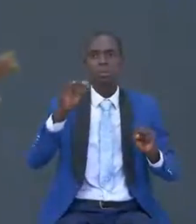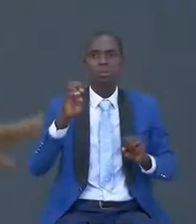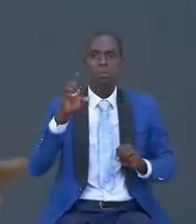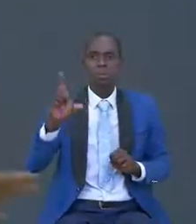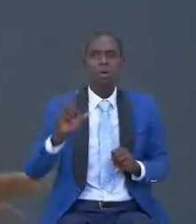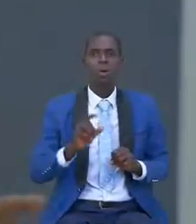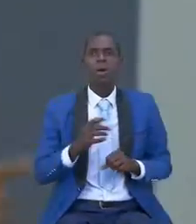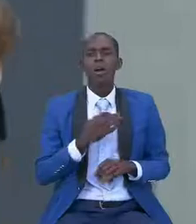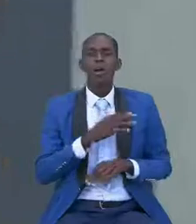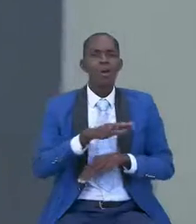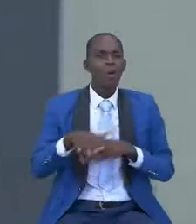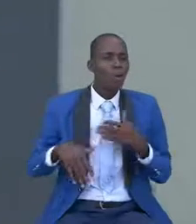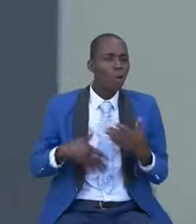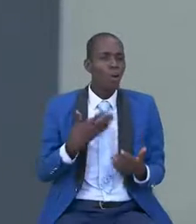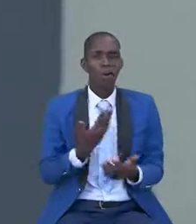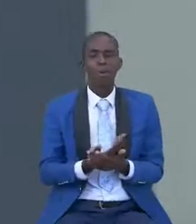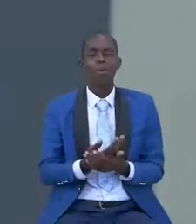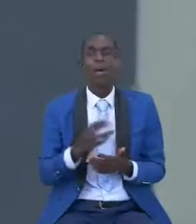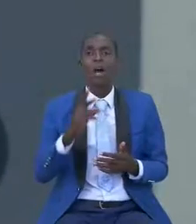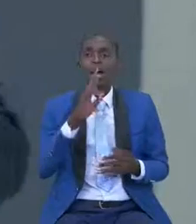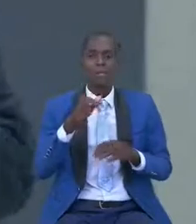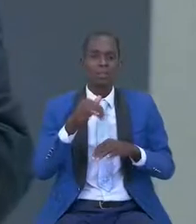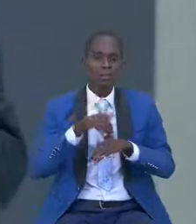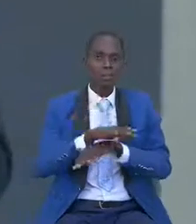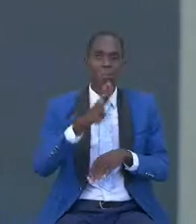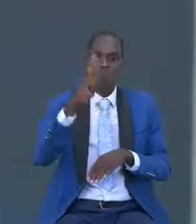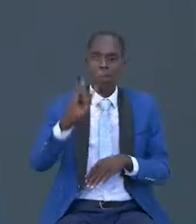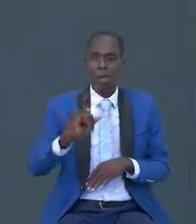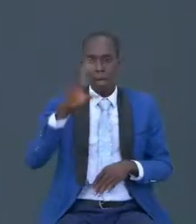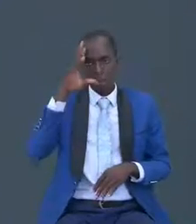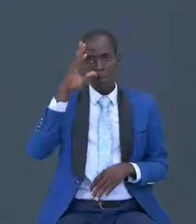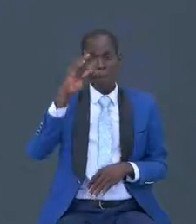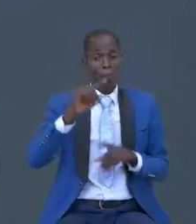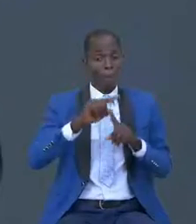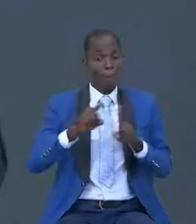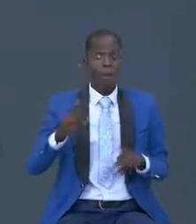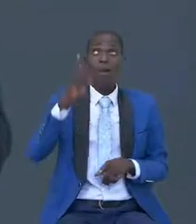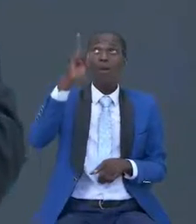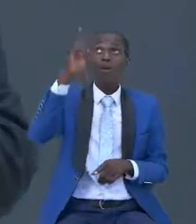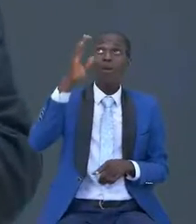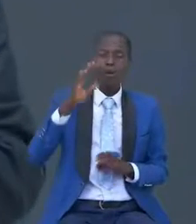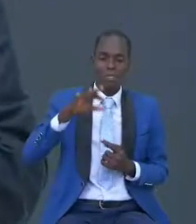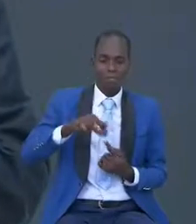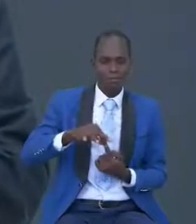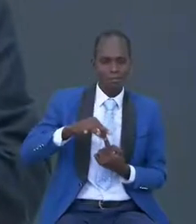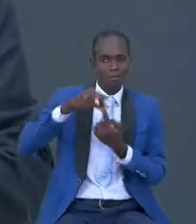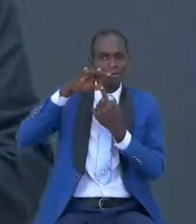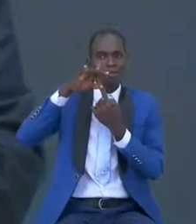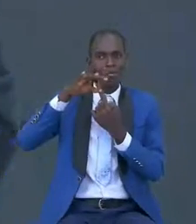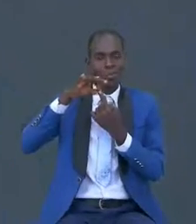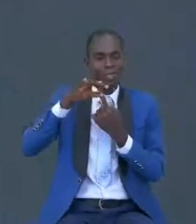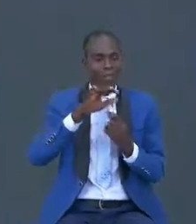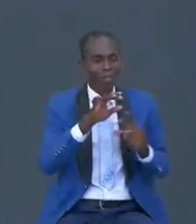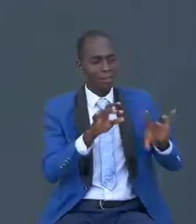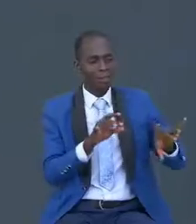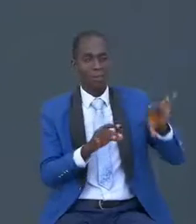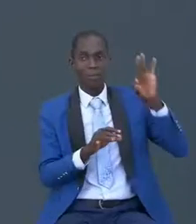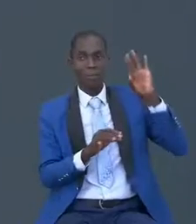Nahum et ces gens-là, ils étaient des hommes. Mais Dieu spécialement a positionné